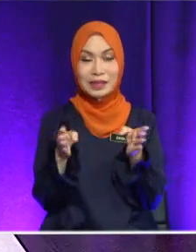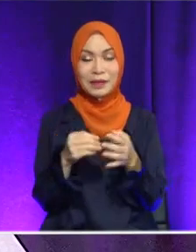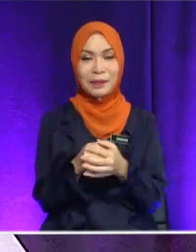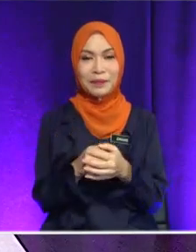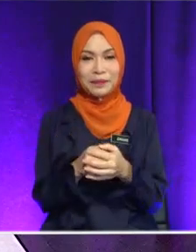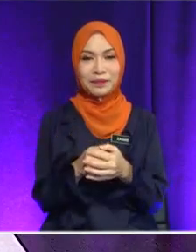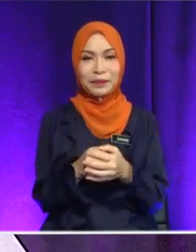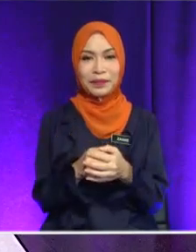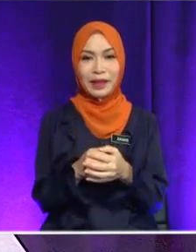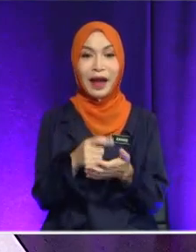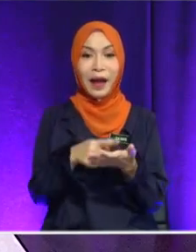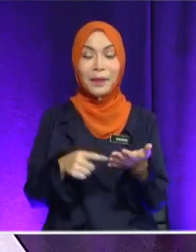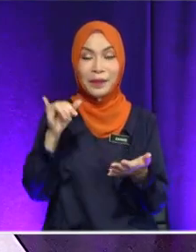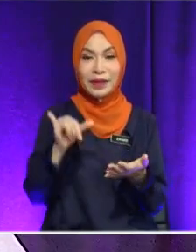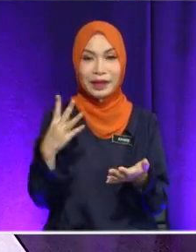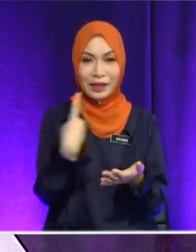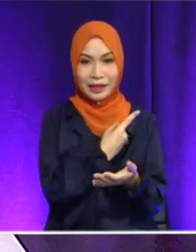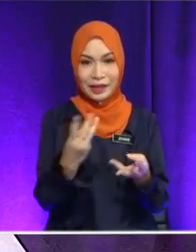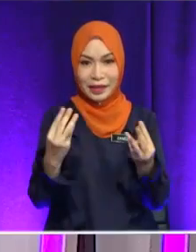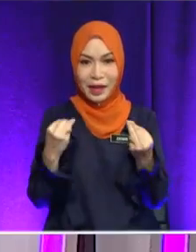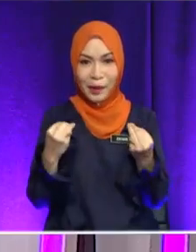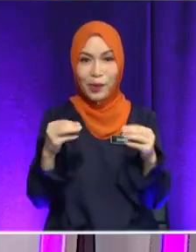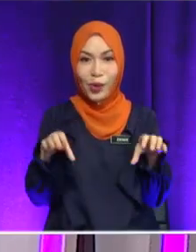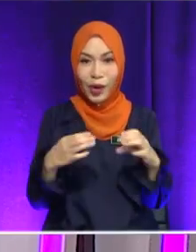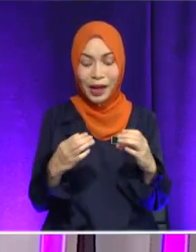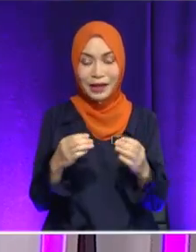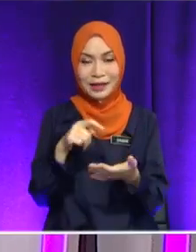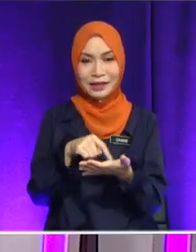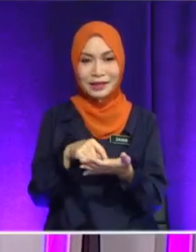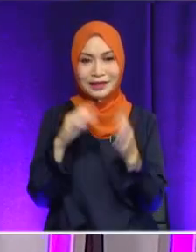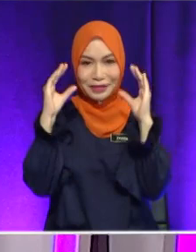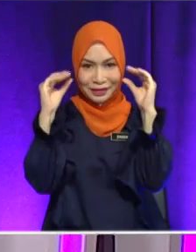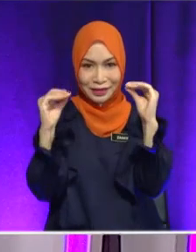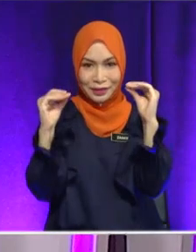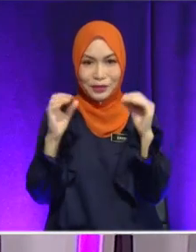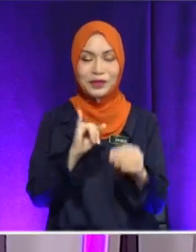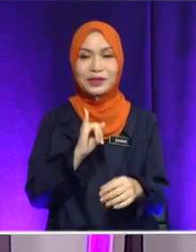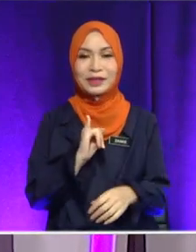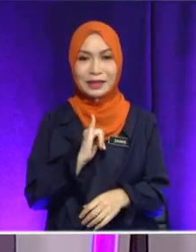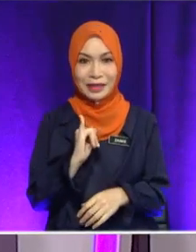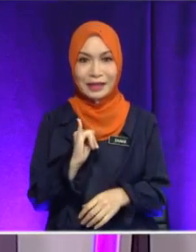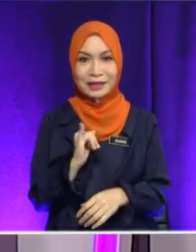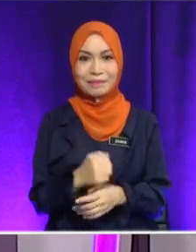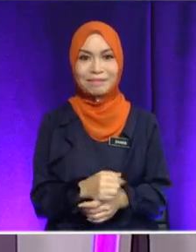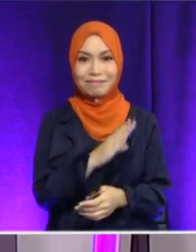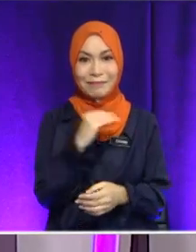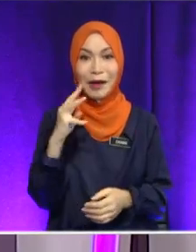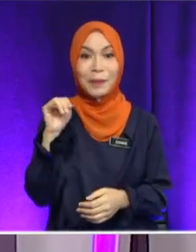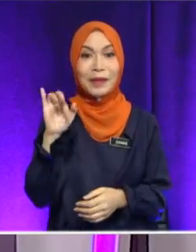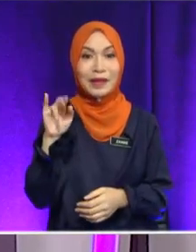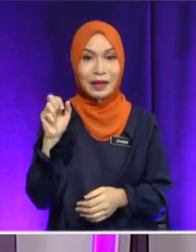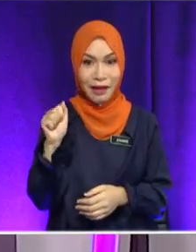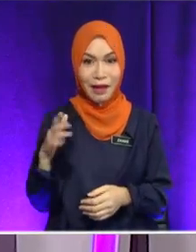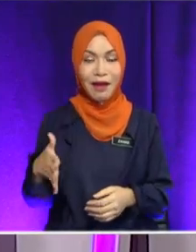kita akan buat salah satu tajuk yang kita belajar itu